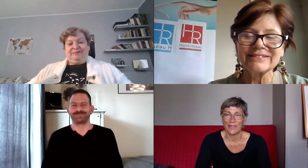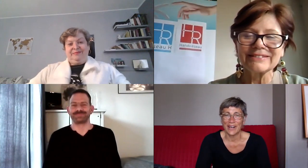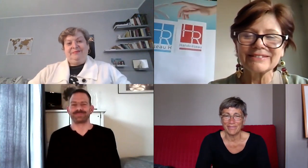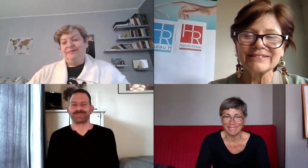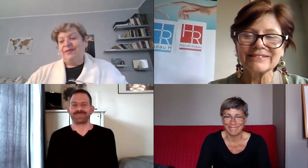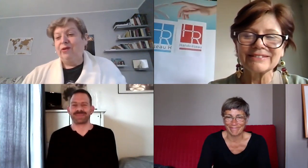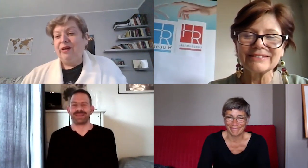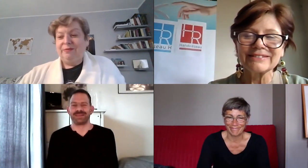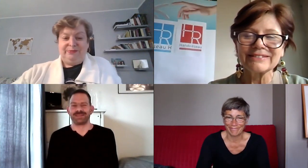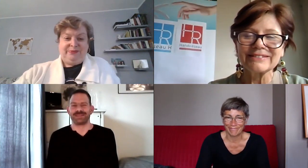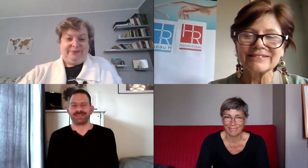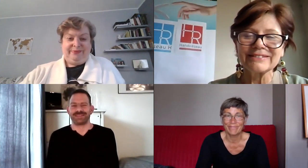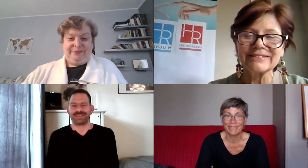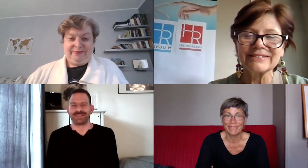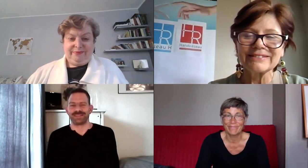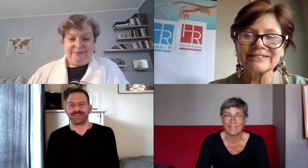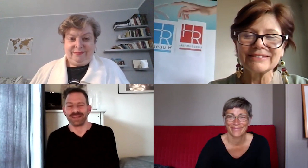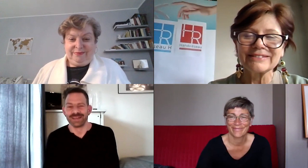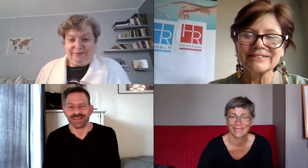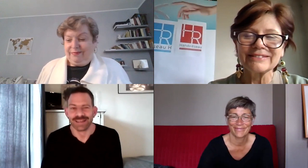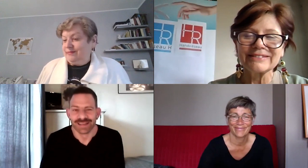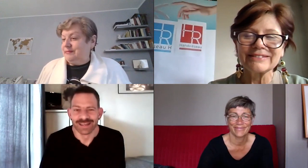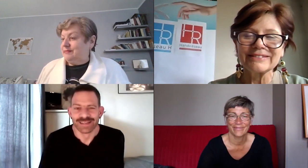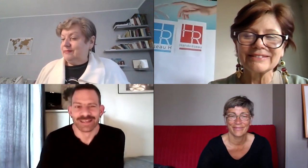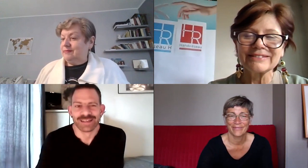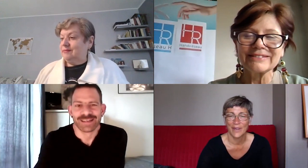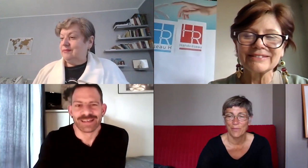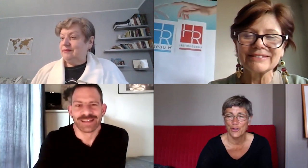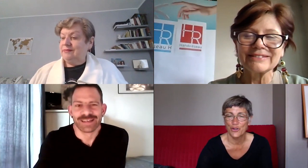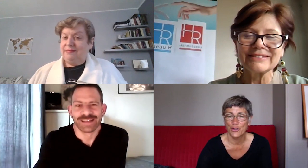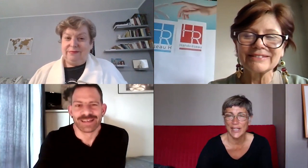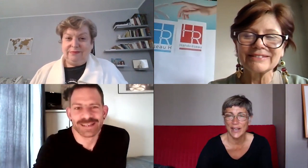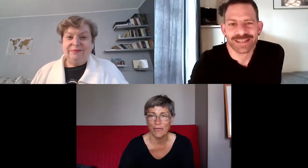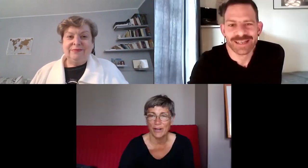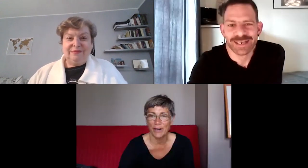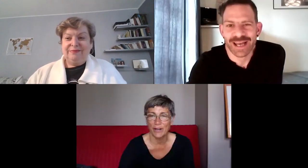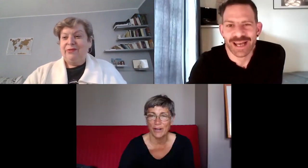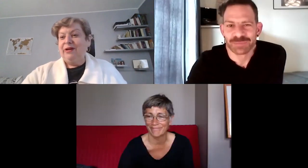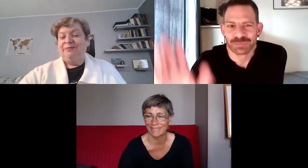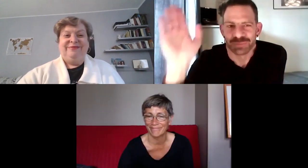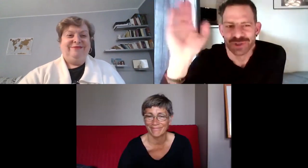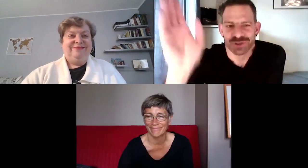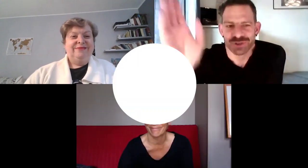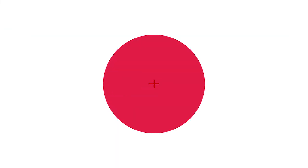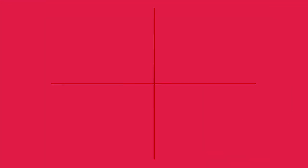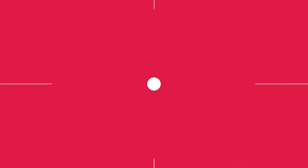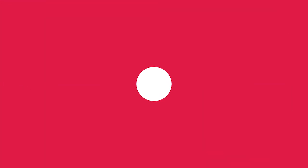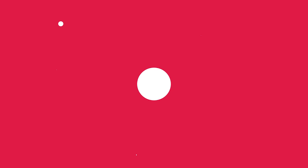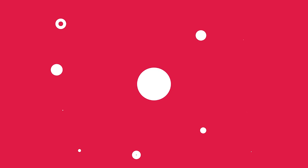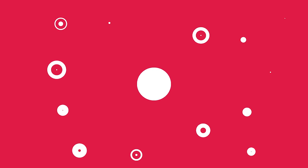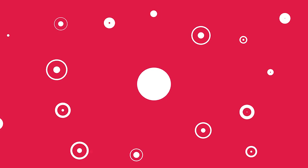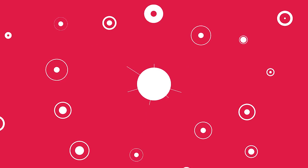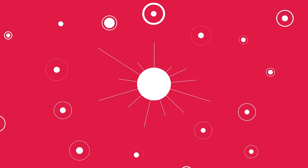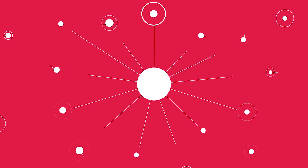Au revoir. Au revoir. Bonne journée, au revoir. Bonne journée.